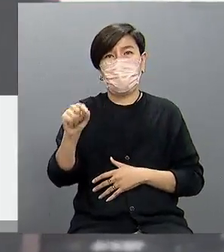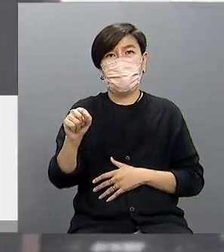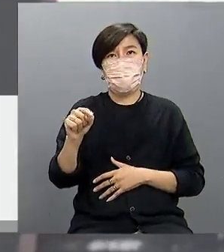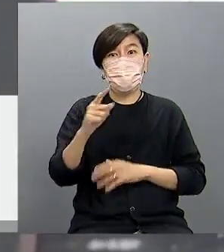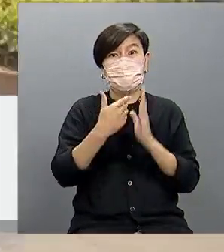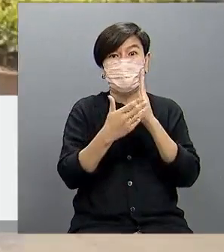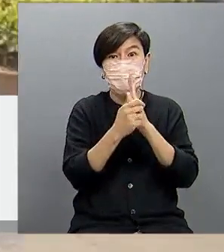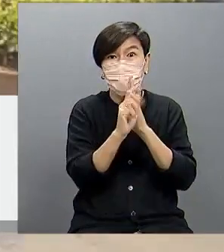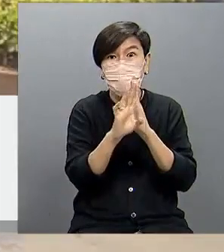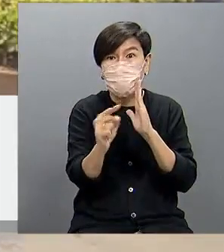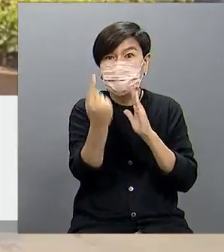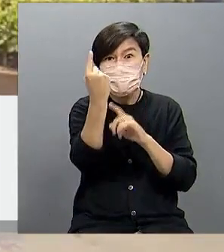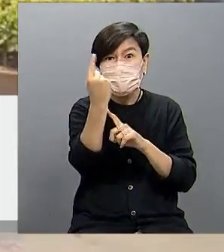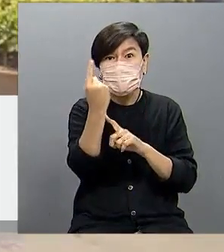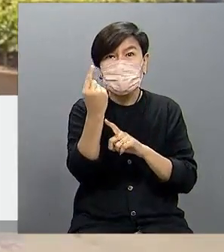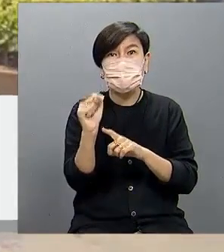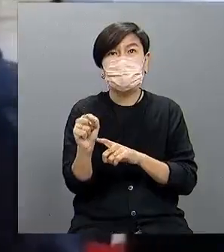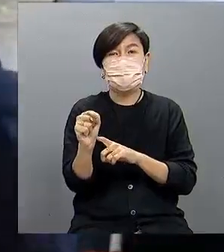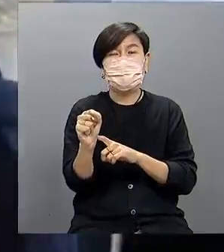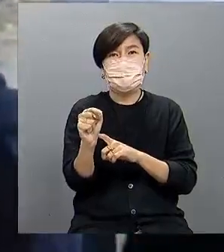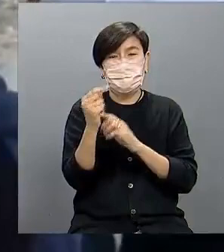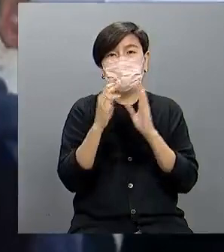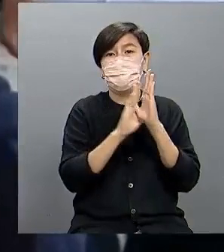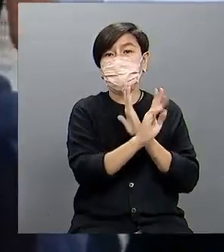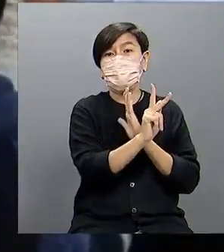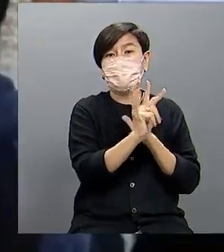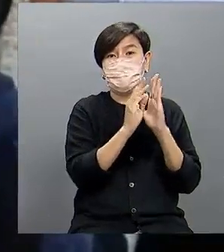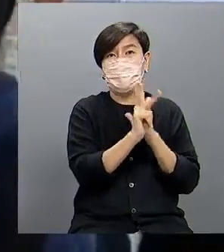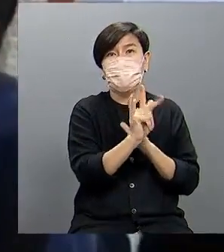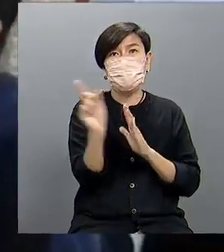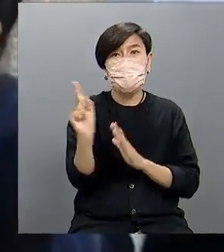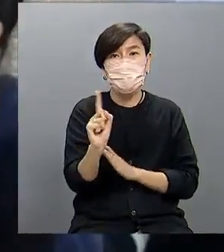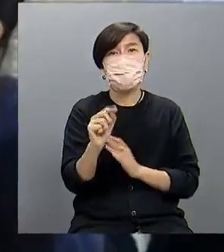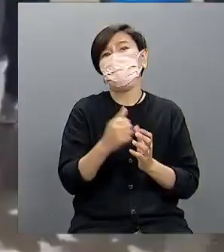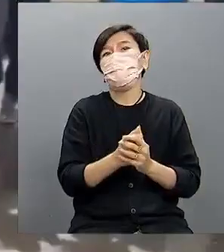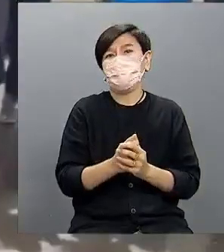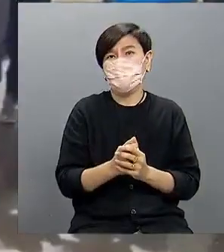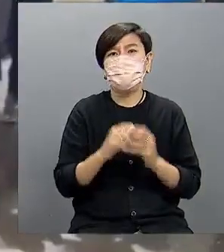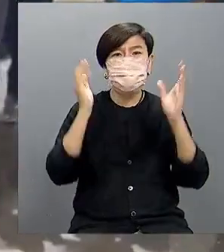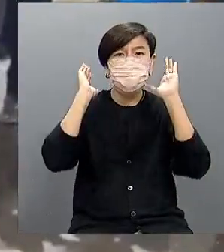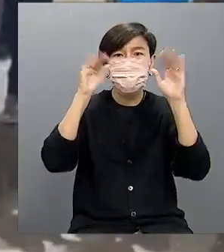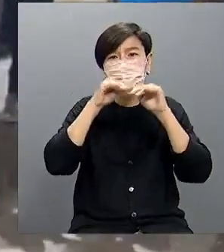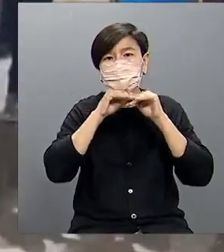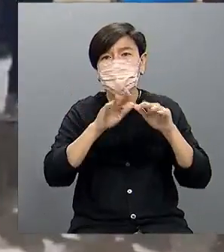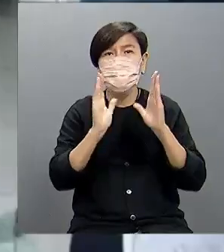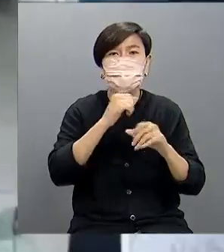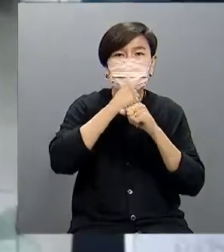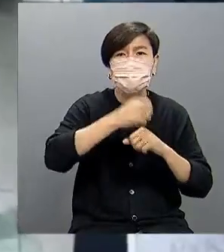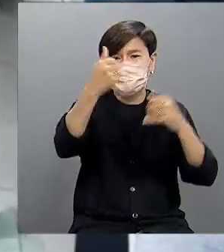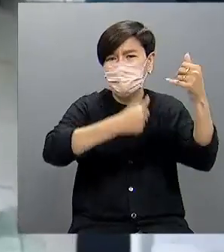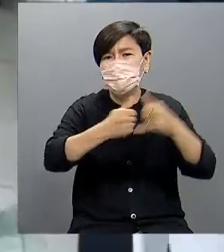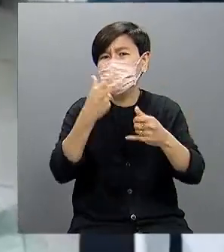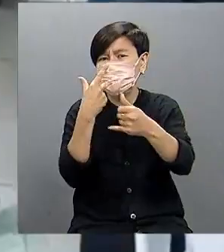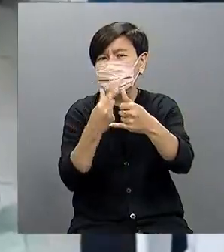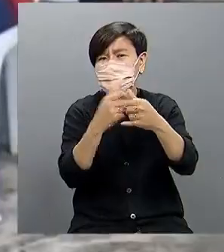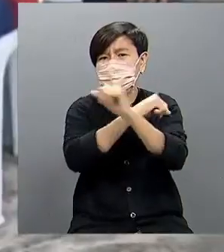ดเดียวนะคะที่บึงการค่ะบึงการก็ยังมีคนยังคงมีการเร่งประชาสัมพันธ์ผู้สูงอายุให้มารับการฉีดวัคซีนเข็มที่3